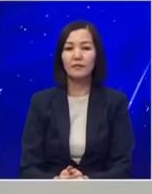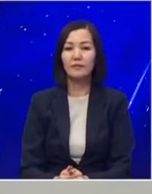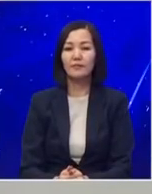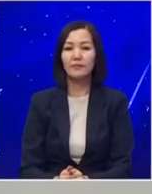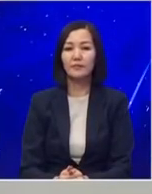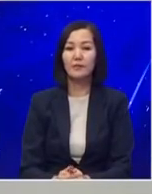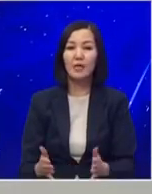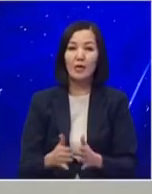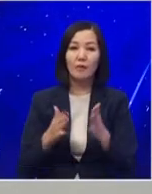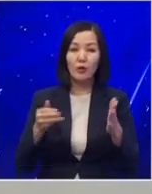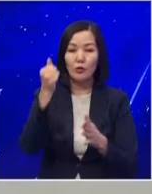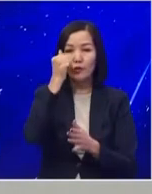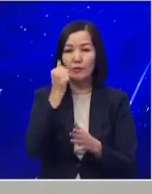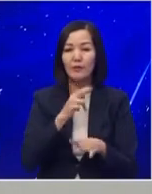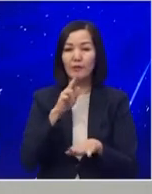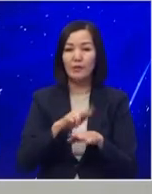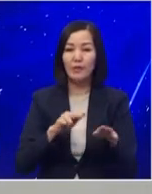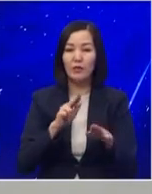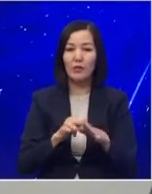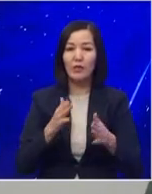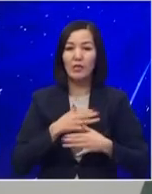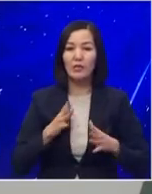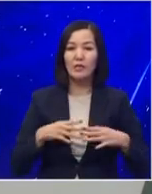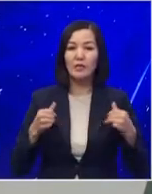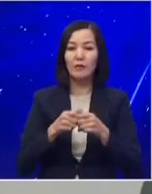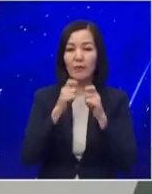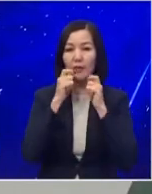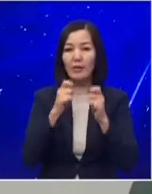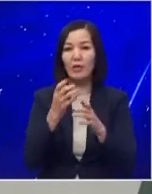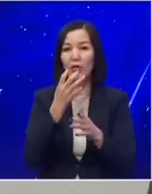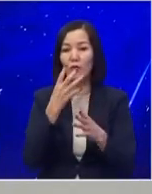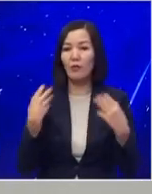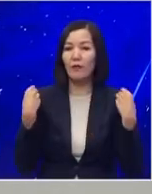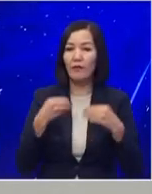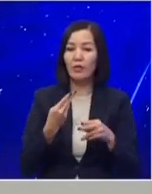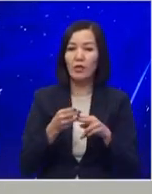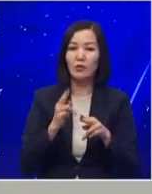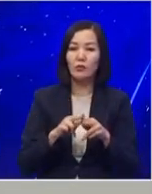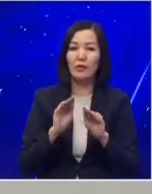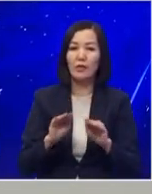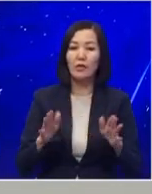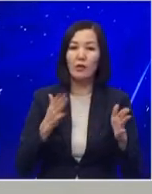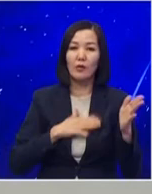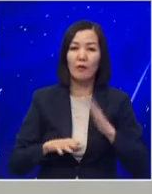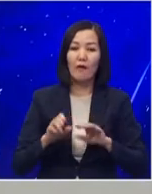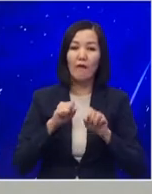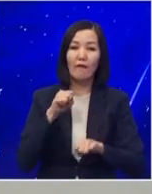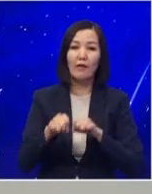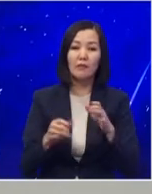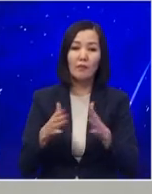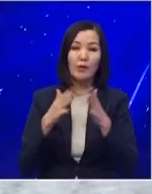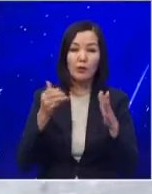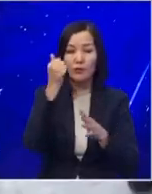спасибо сотрудникам полиции за помощь нашей семье за подарки за теплые вещи особенно мои дети рады велосипеду большое